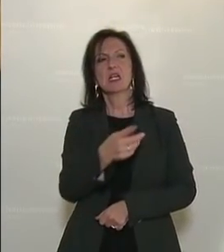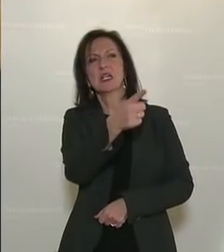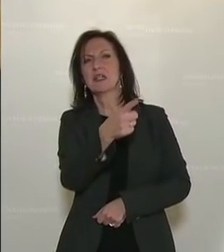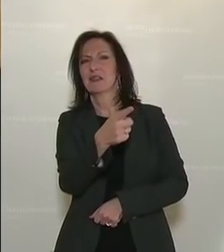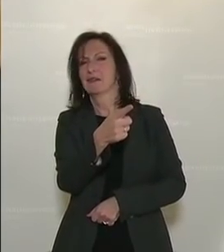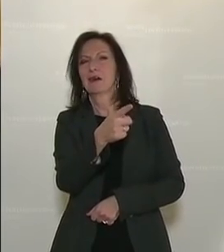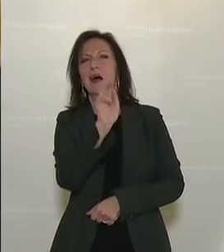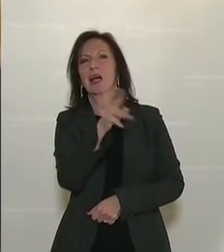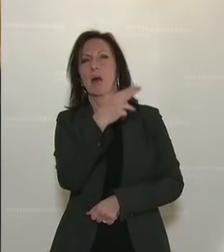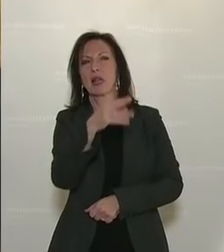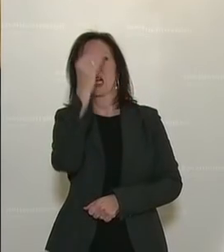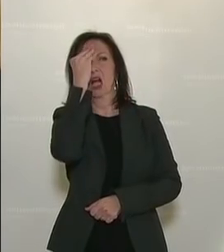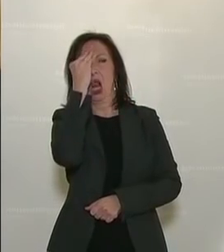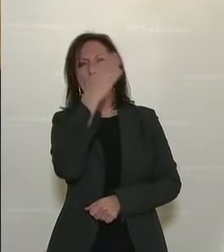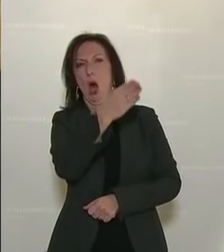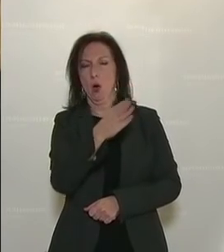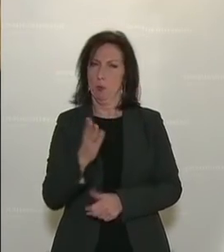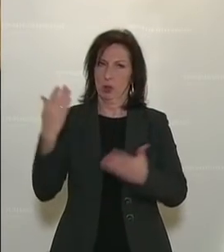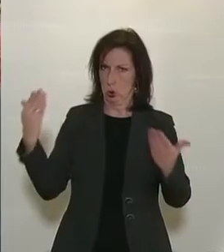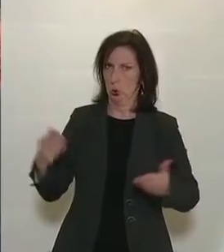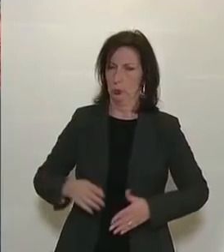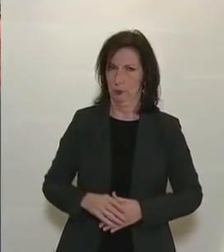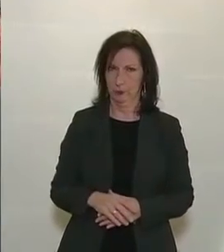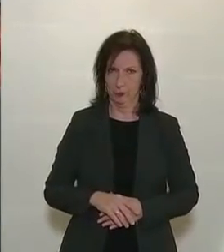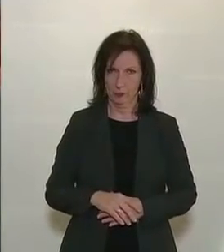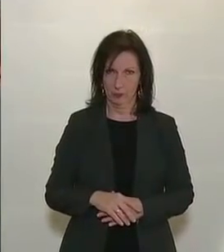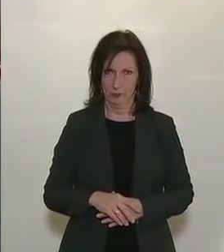unglaubwürdig abzukanzeln, meine sehr geehrten Damen und Herren.